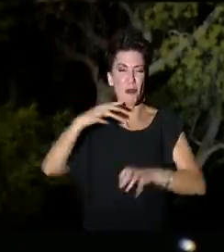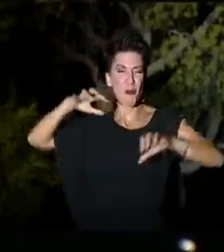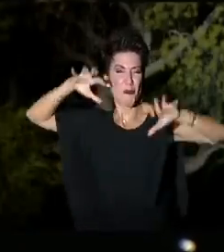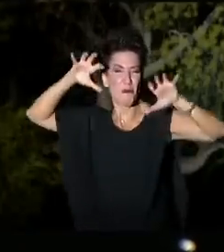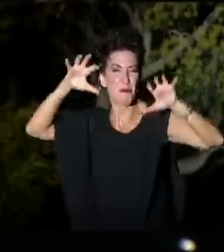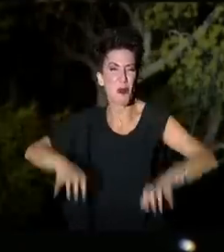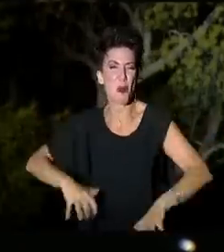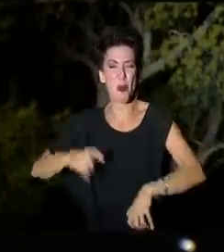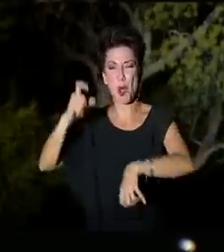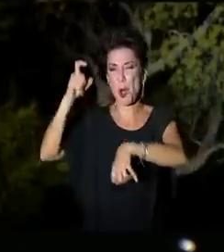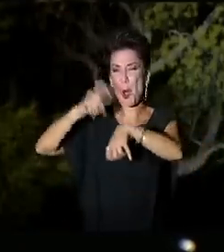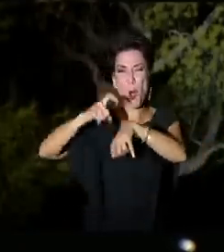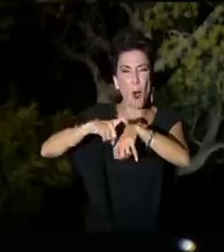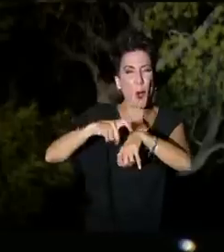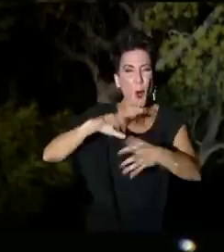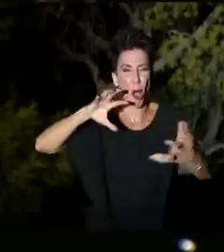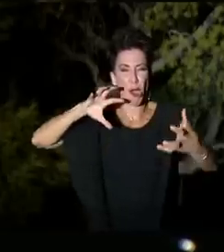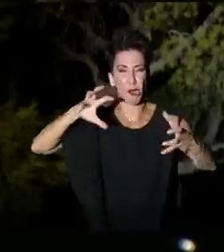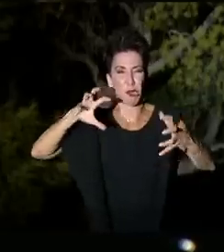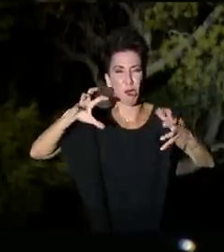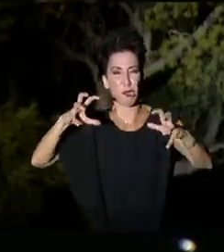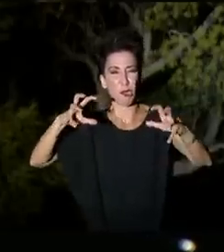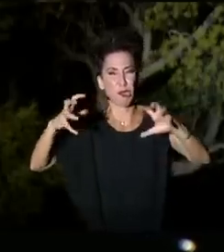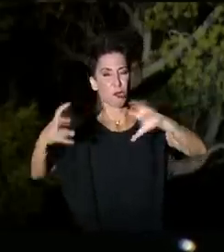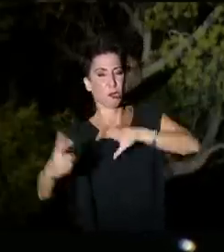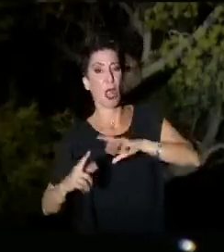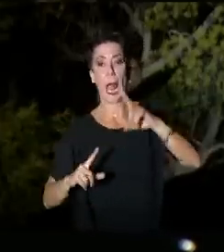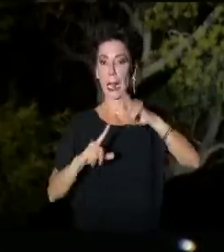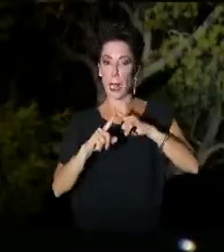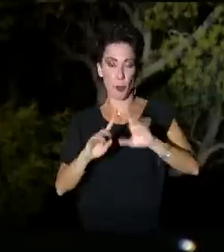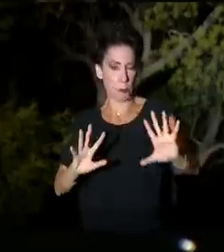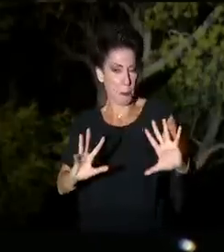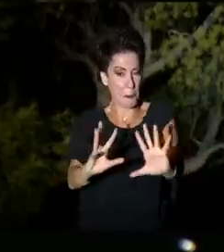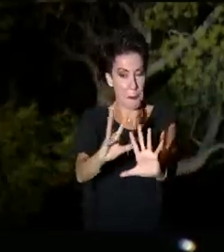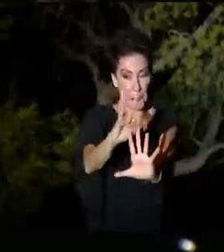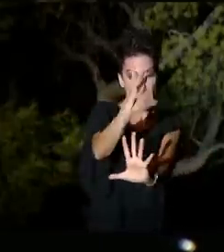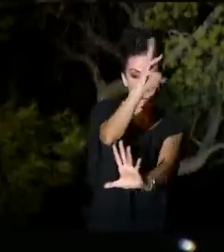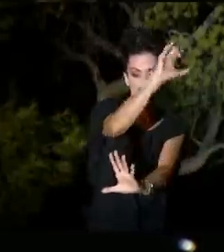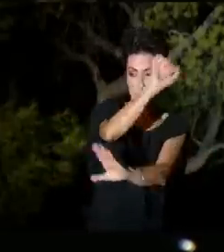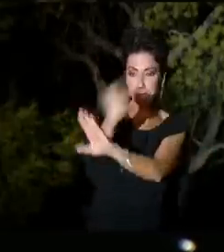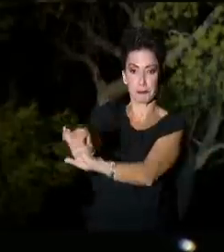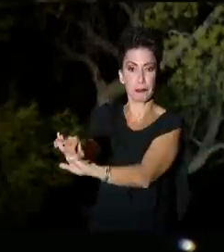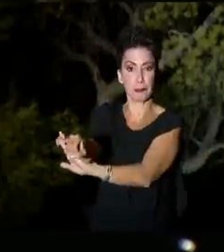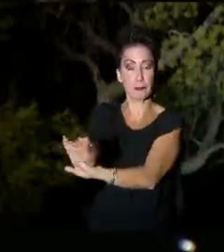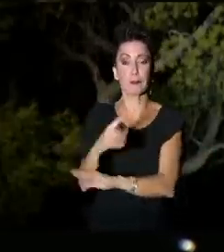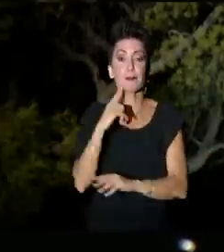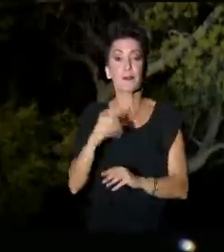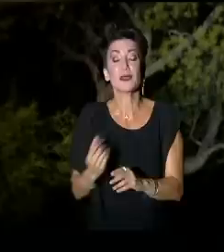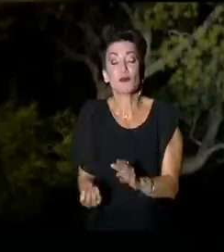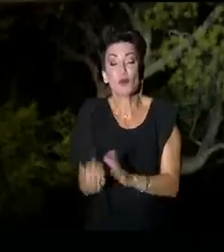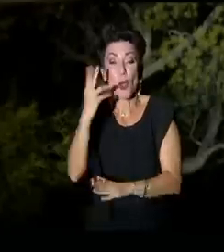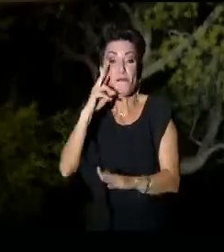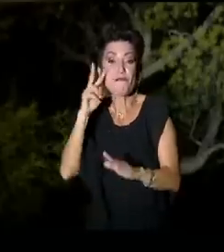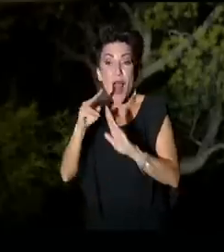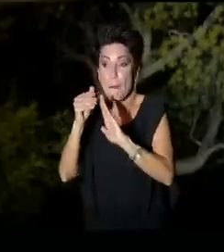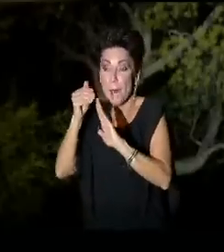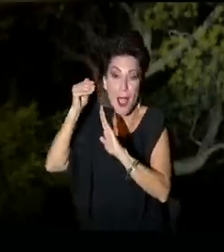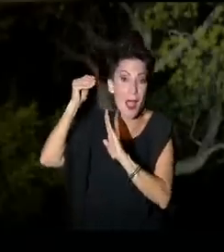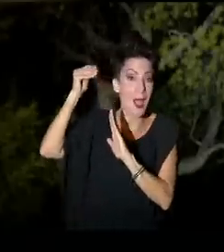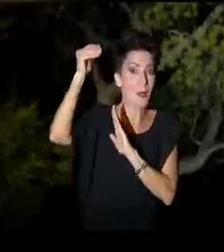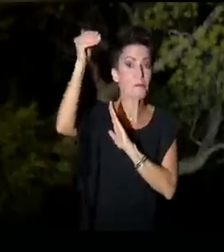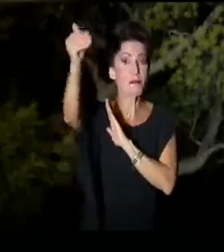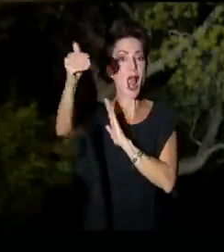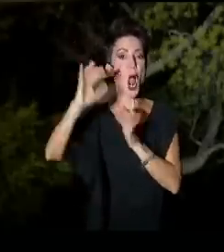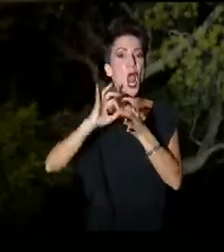Η τεχνολογία τον ξεπερνούσε. Ενώ τα νέα βλέμματα στην ιστορία